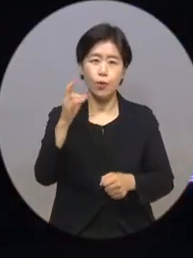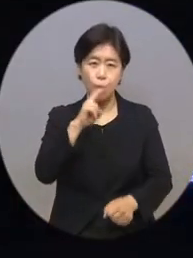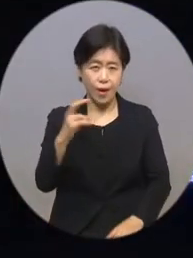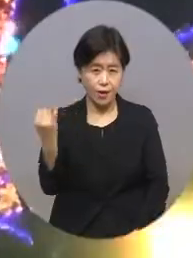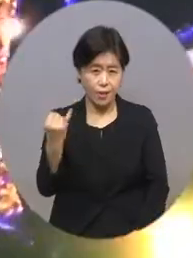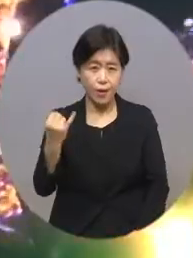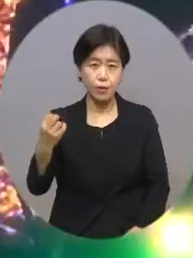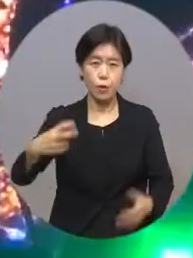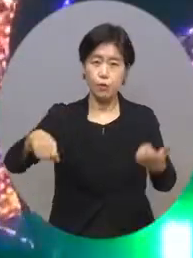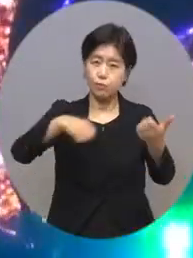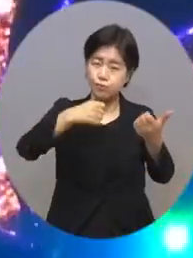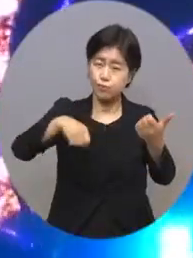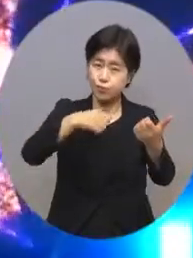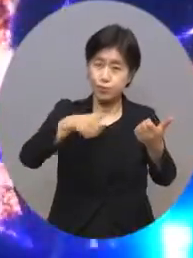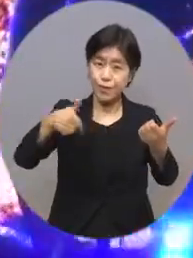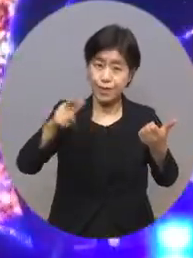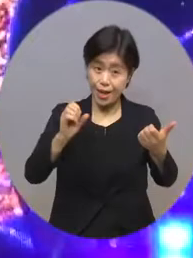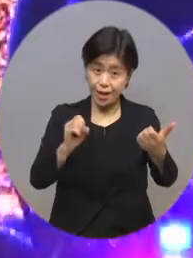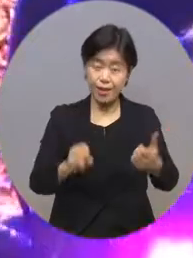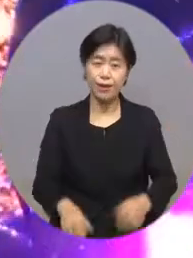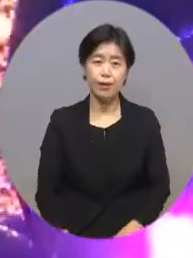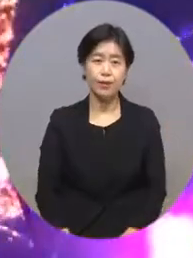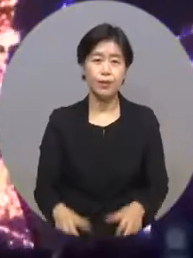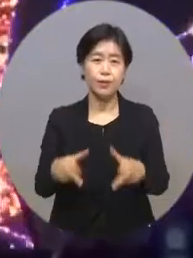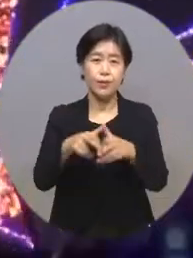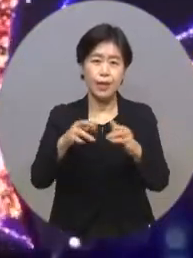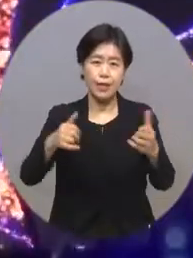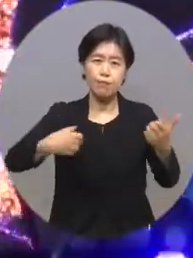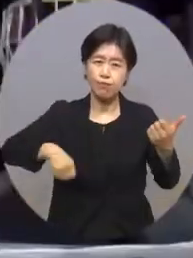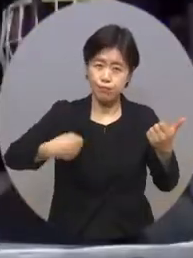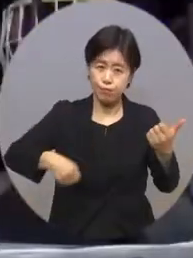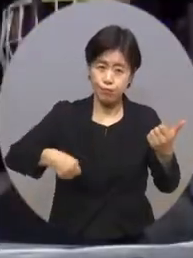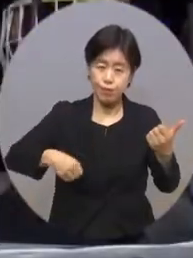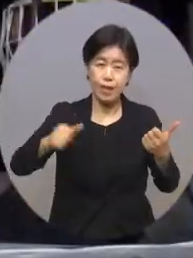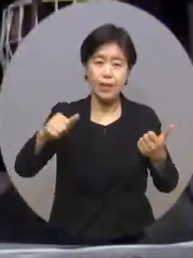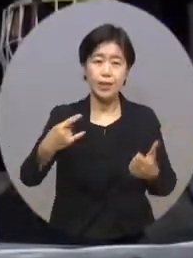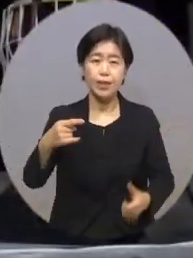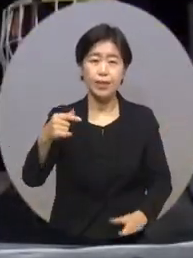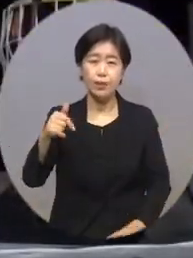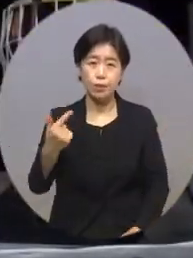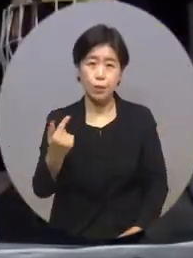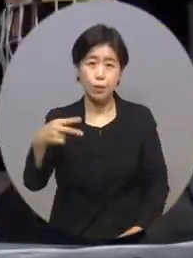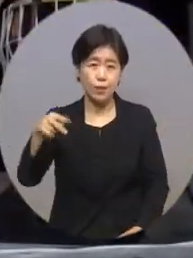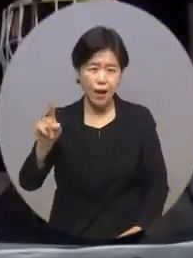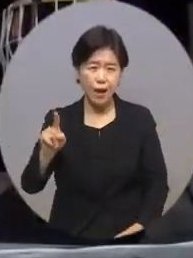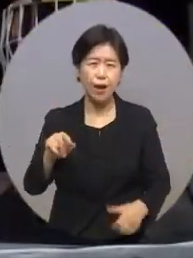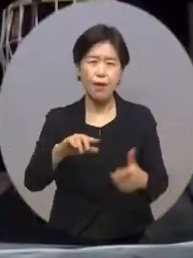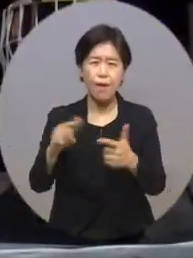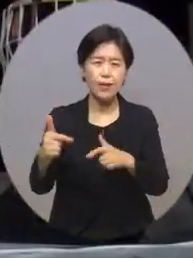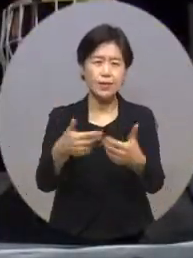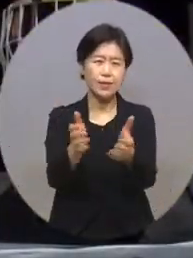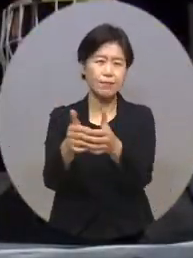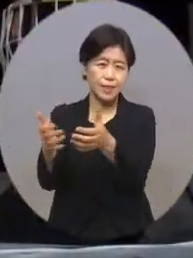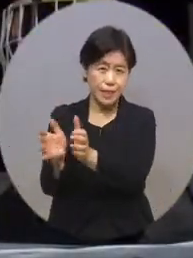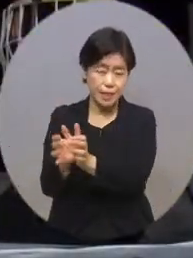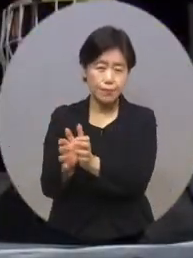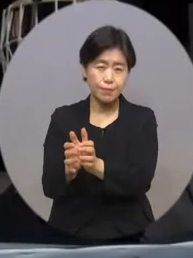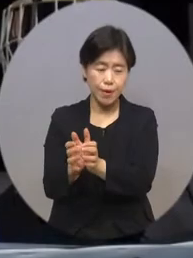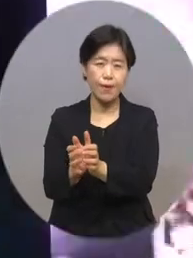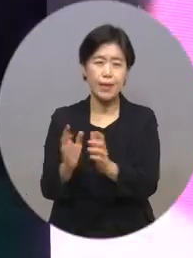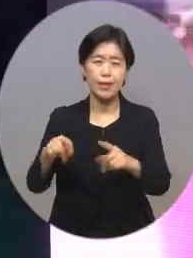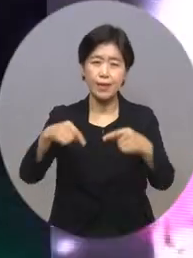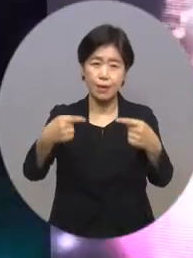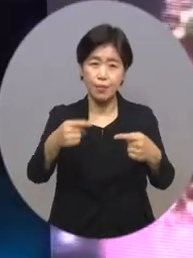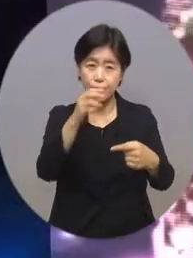바이올리니스트 강영진 장애 인디밴드 로 이루어진 이인호 서 팀 등 다양한 장래에 장애인 예술가와 p